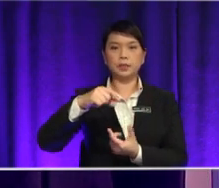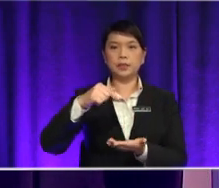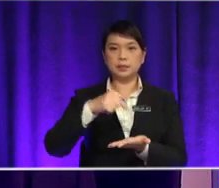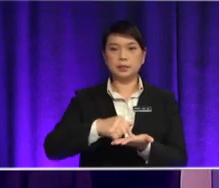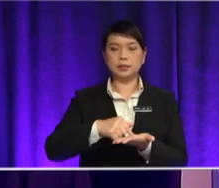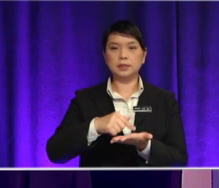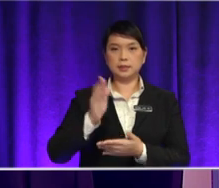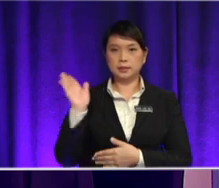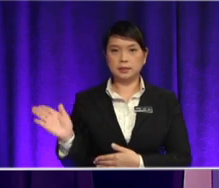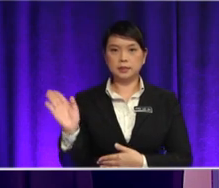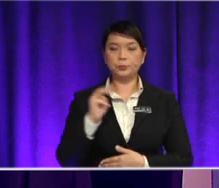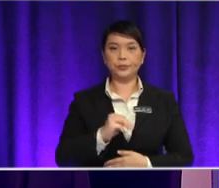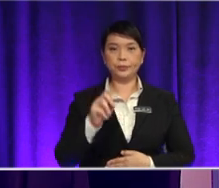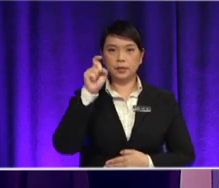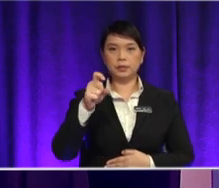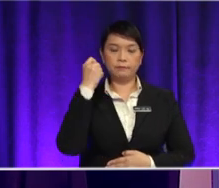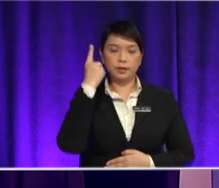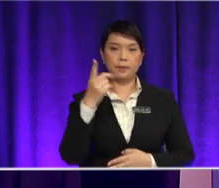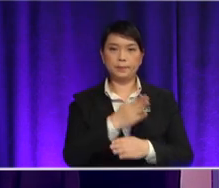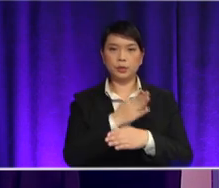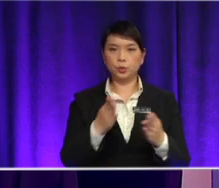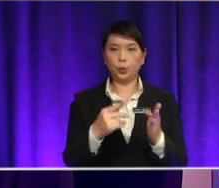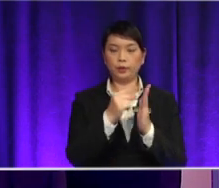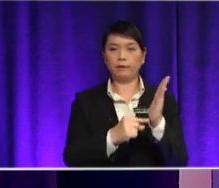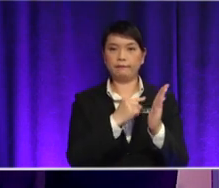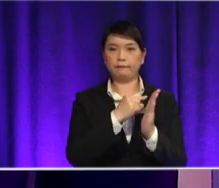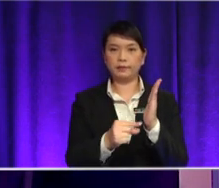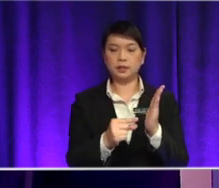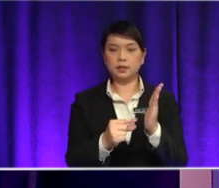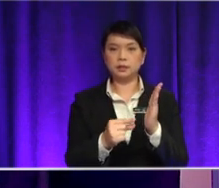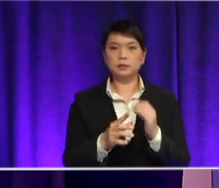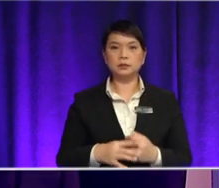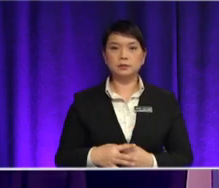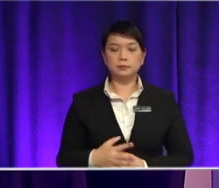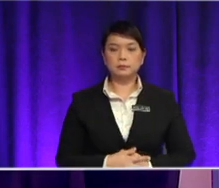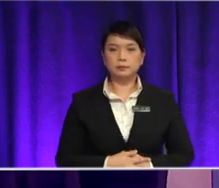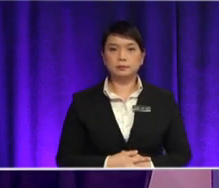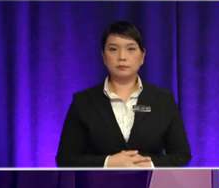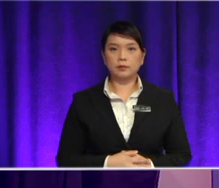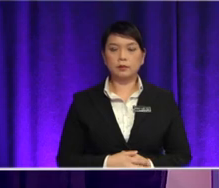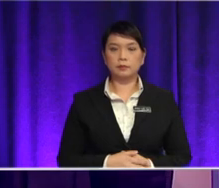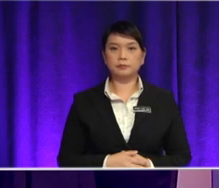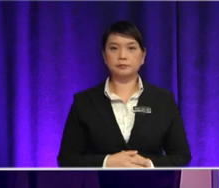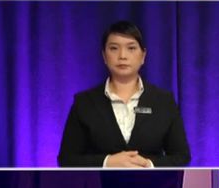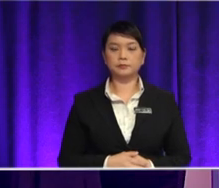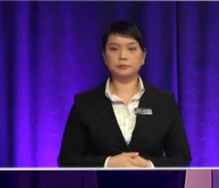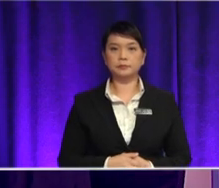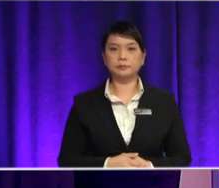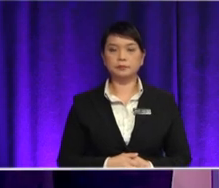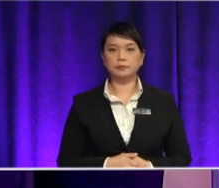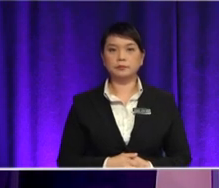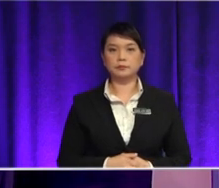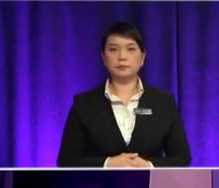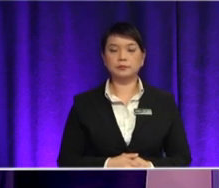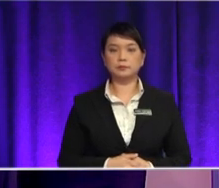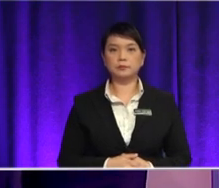memahami bentuk graf. Baik. Okey, pertama, ini adalah bentuk graf histogram di mana namanya histogram simetri